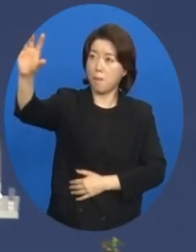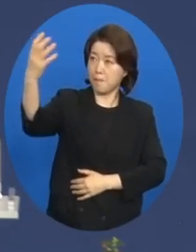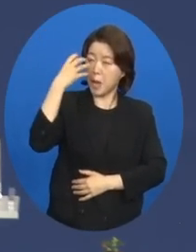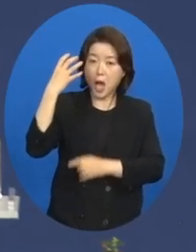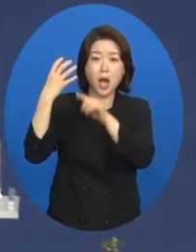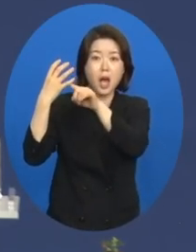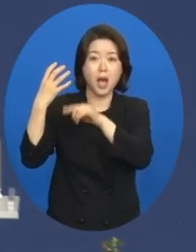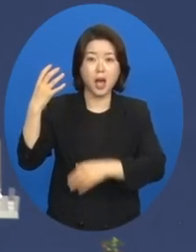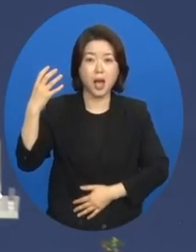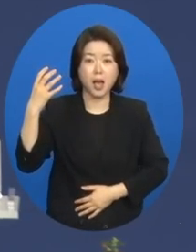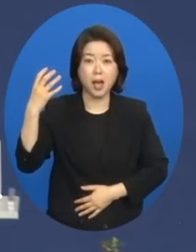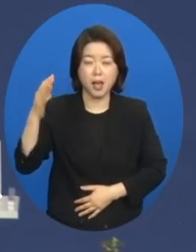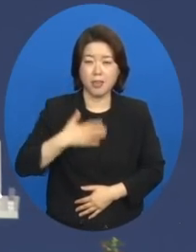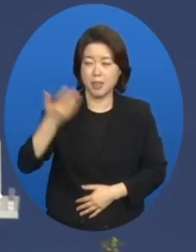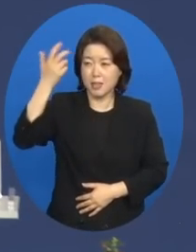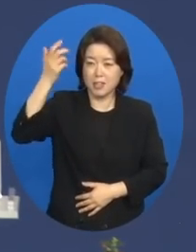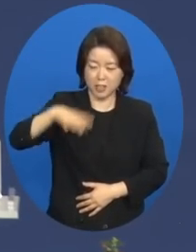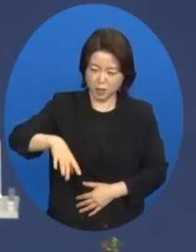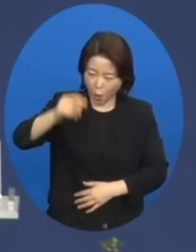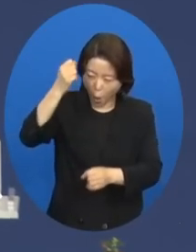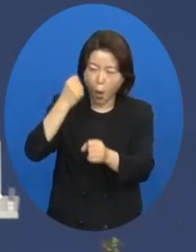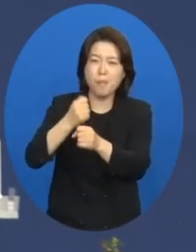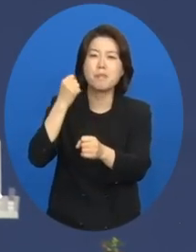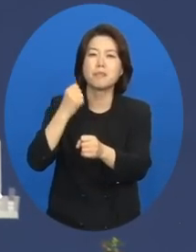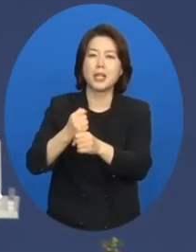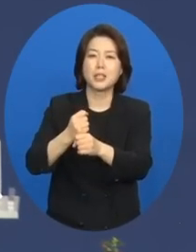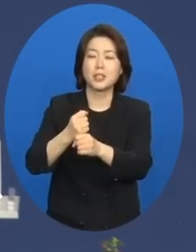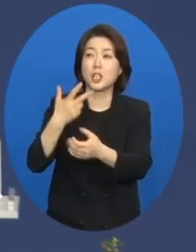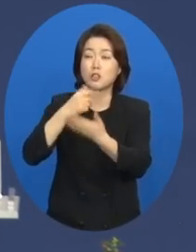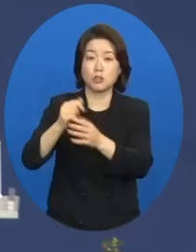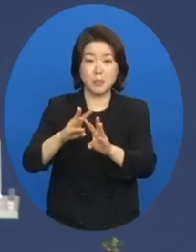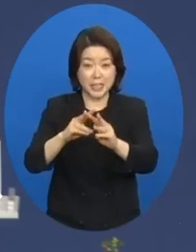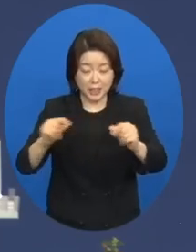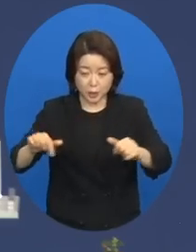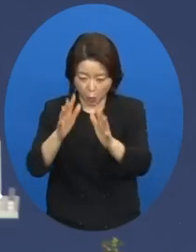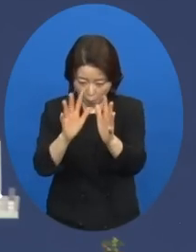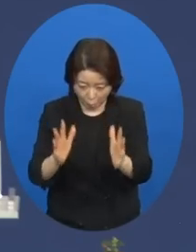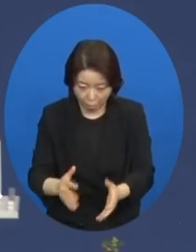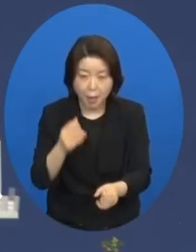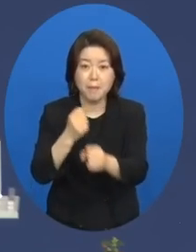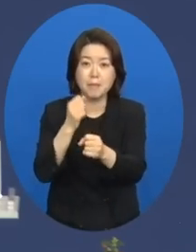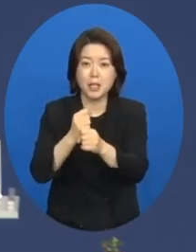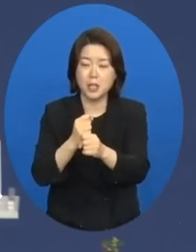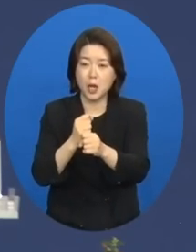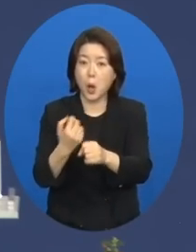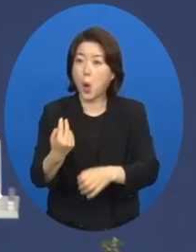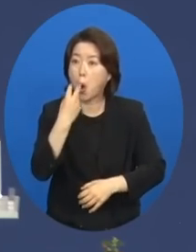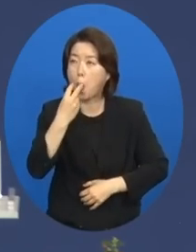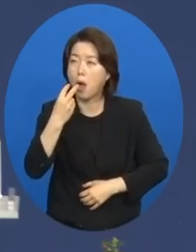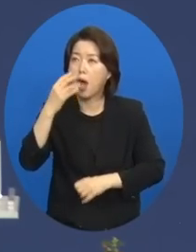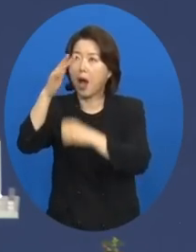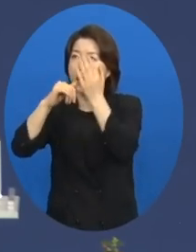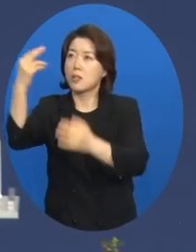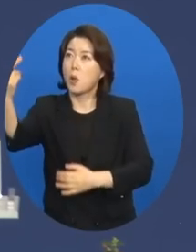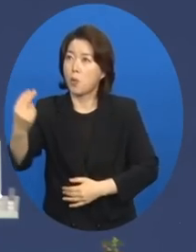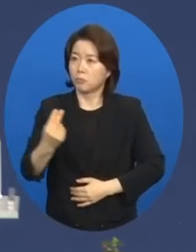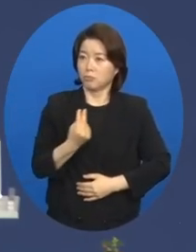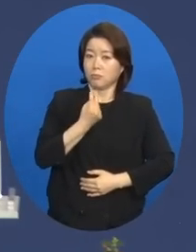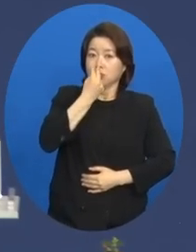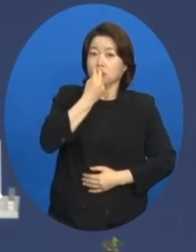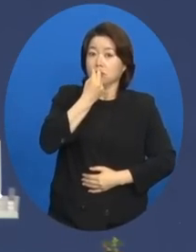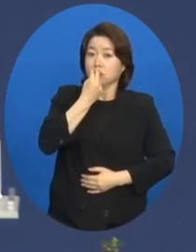닮은 우리의 영을 처음 지으실 때 주님이 흙으로 우리의 몸을 지으시고는 그 코에 하나님의 생기를